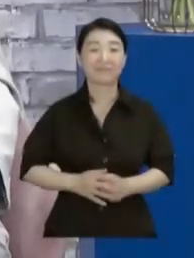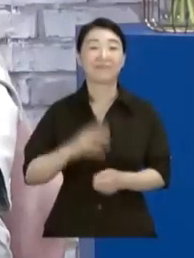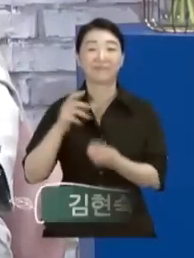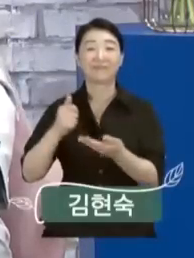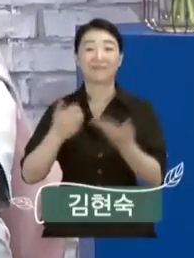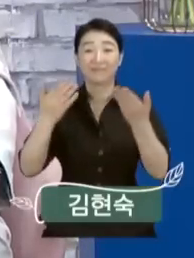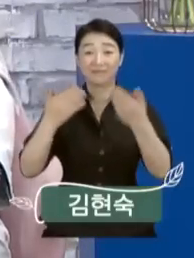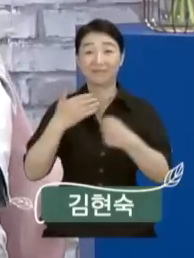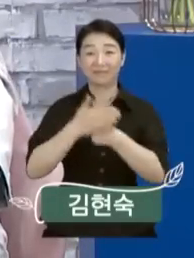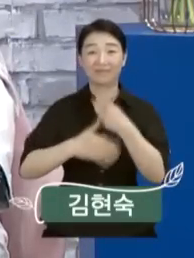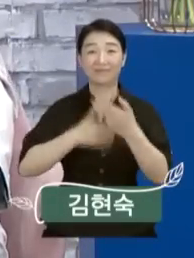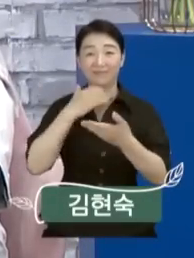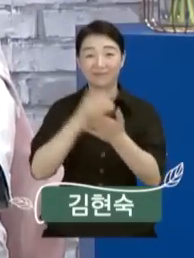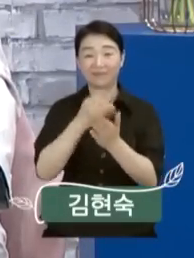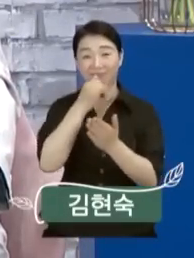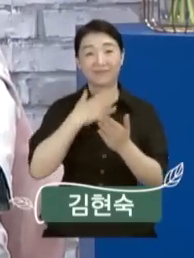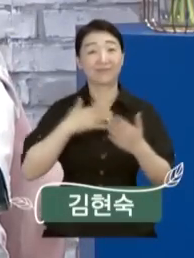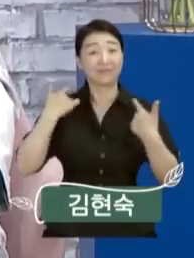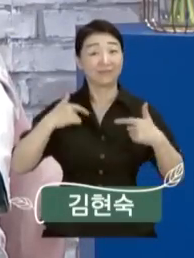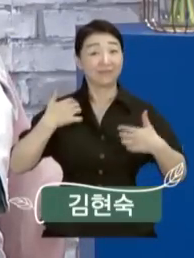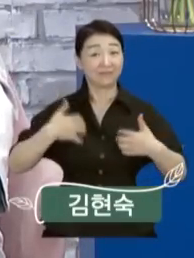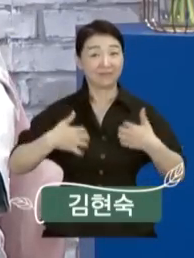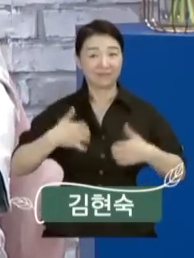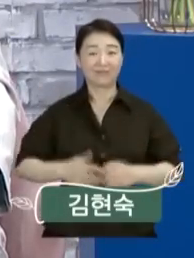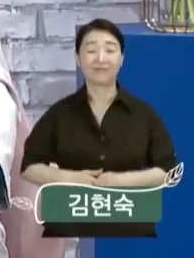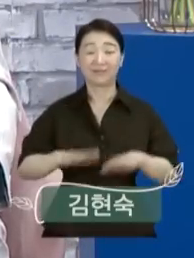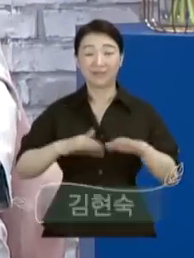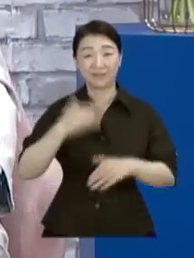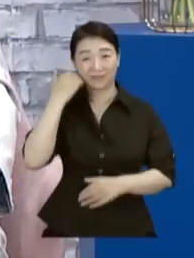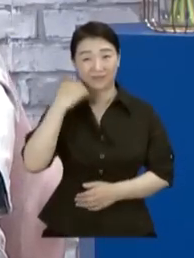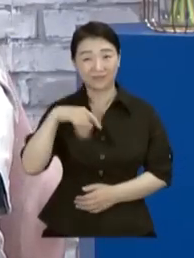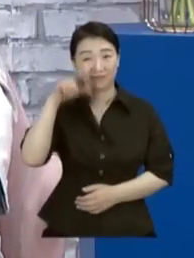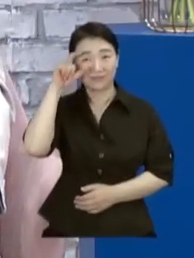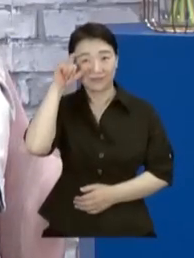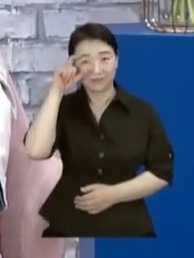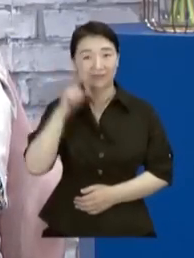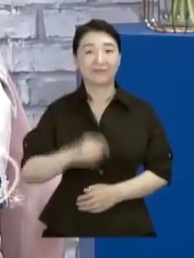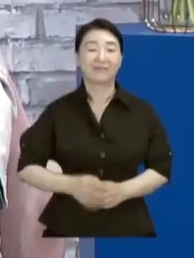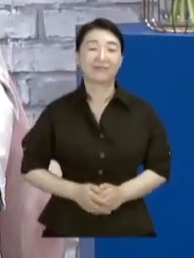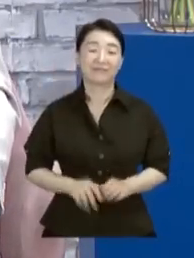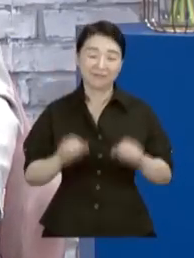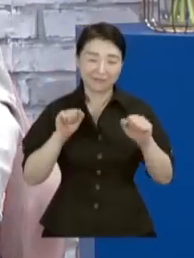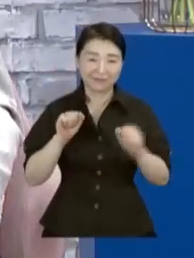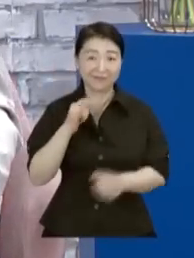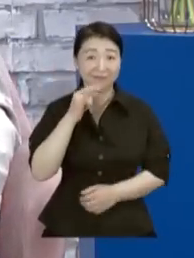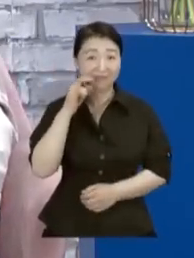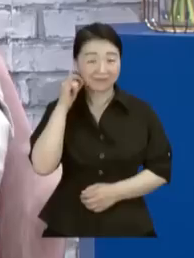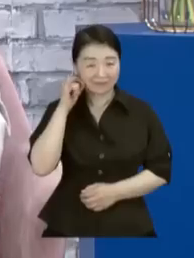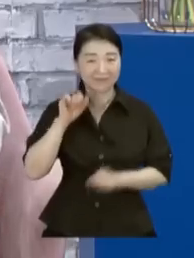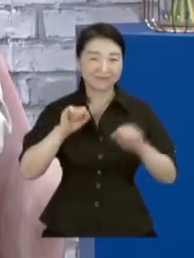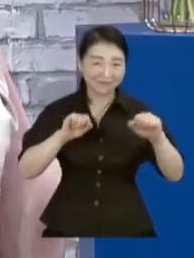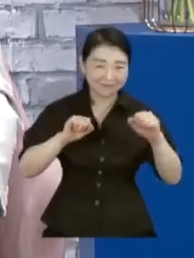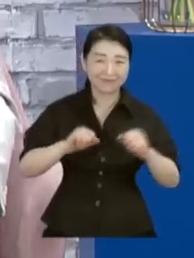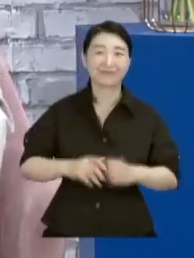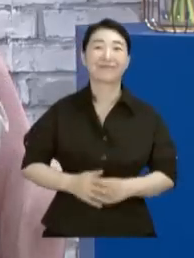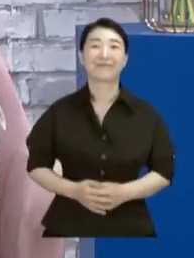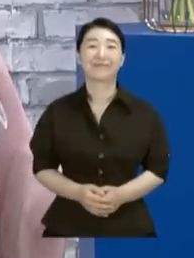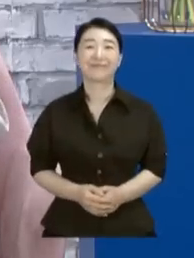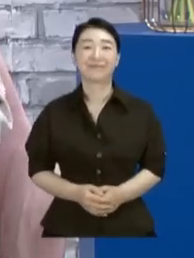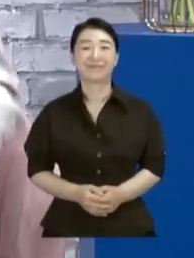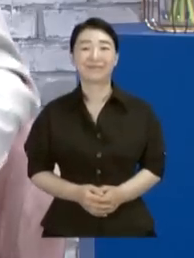안녕하십니까. 하나님이 주신 은혜와 감동이 있는 CTS 내가 매일 기쁘게 시간입니다. 저는 최성규입니다. 반갑습니다. 안녕하세요. 김지선입니다. 네,